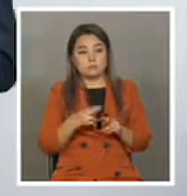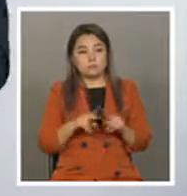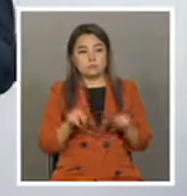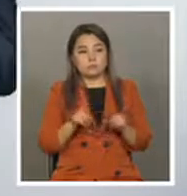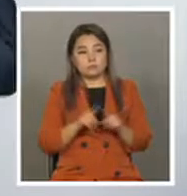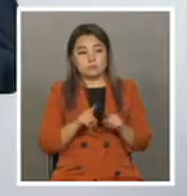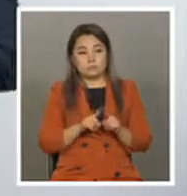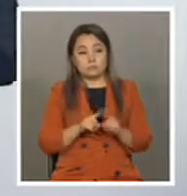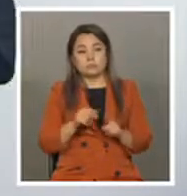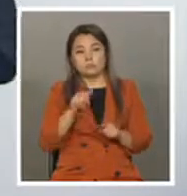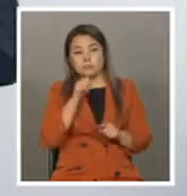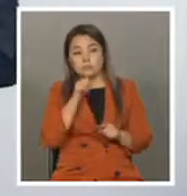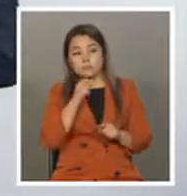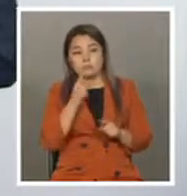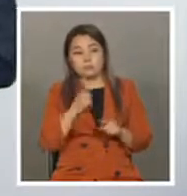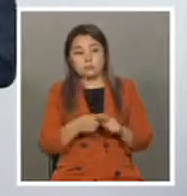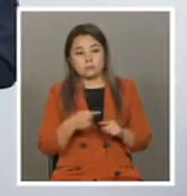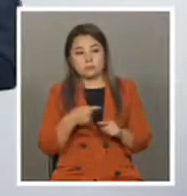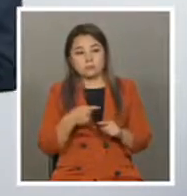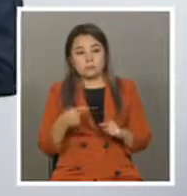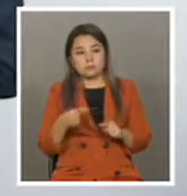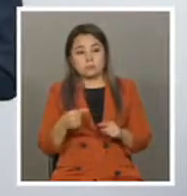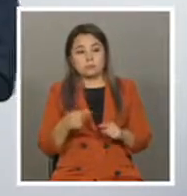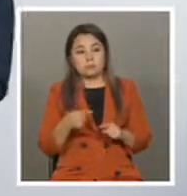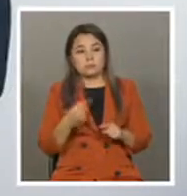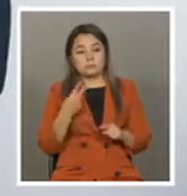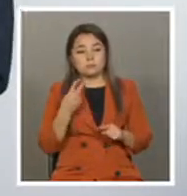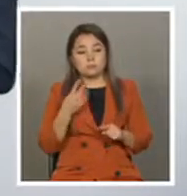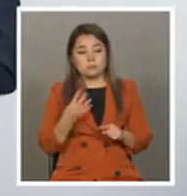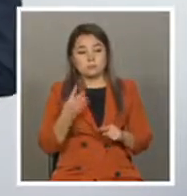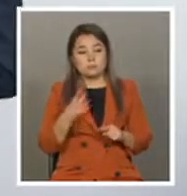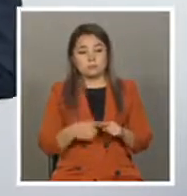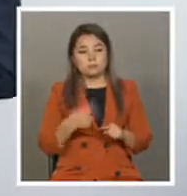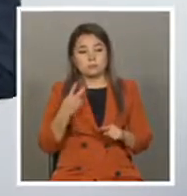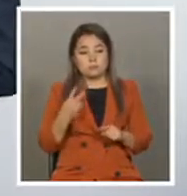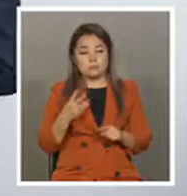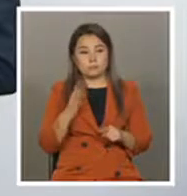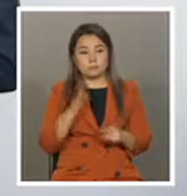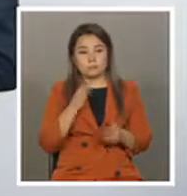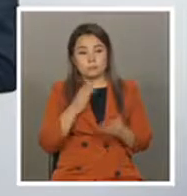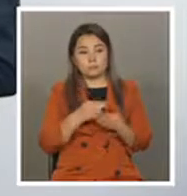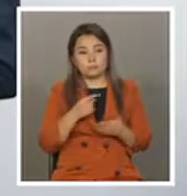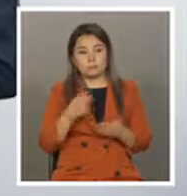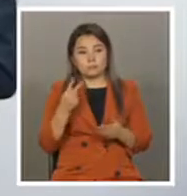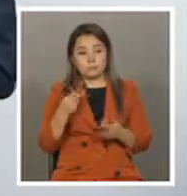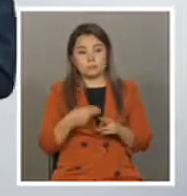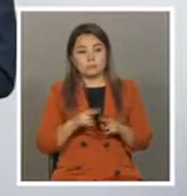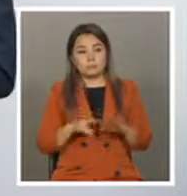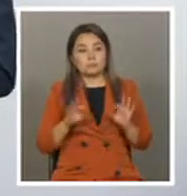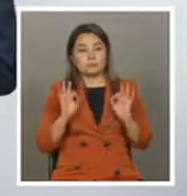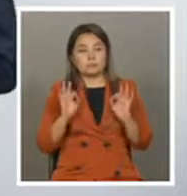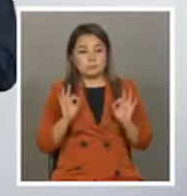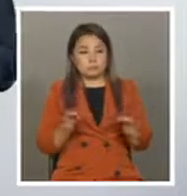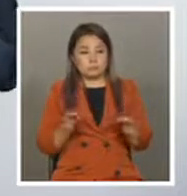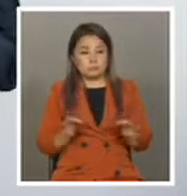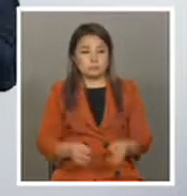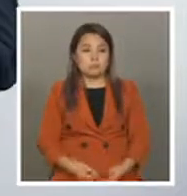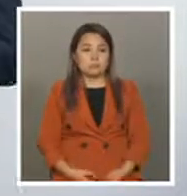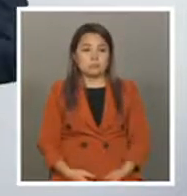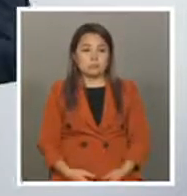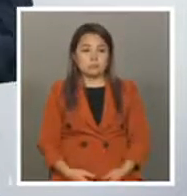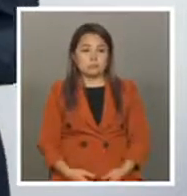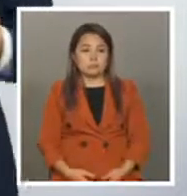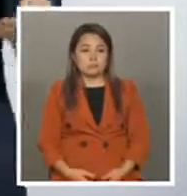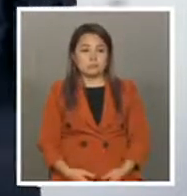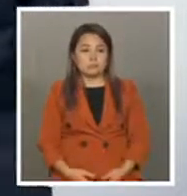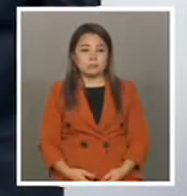қосып көрейік. Минус 4-ті 2-ге қоссақ, минус 2 шығады. Бұл екі сан мына жерге x1 мен x2